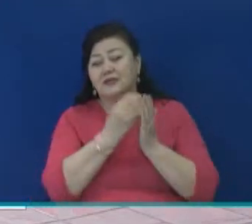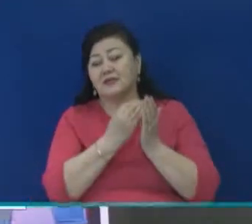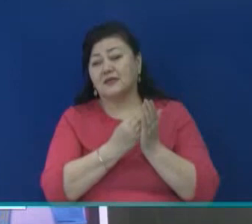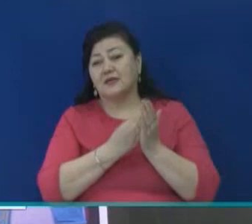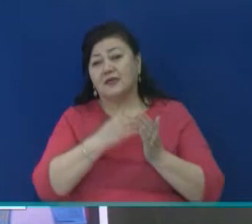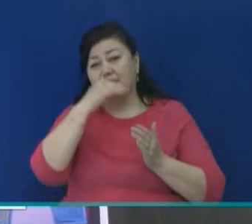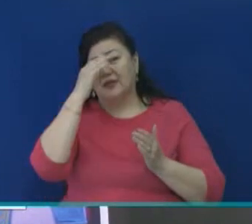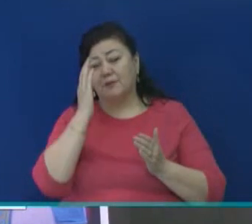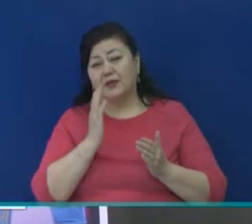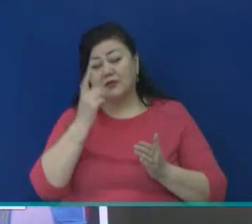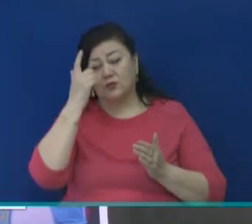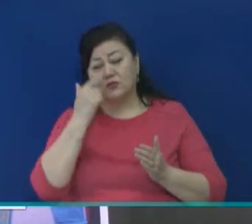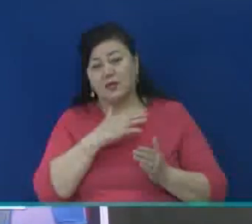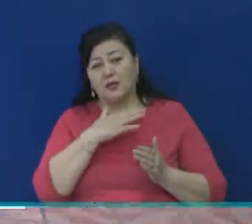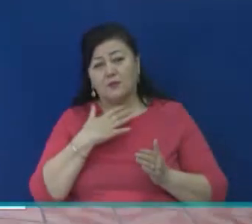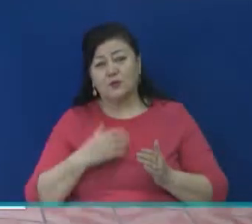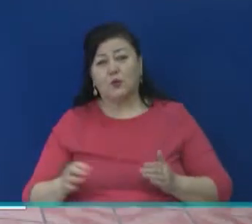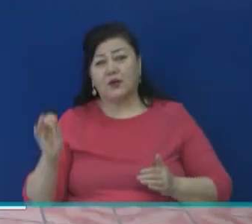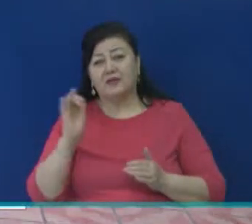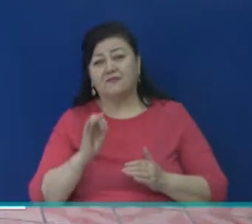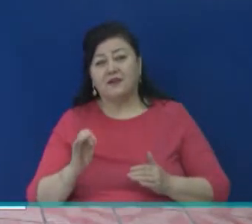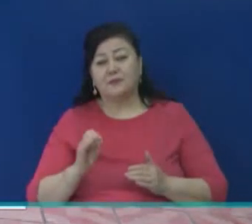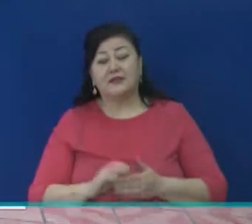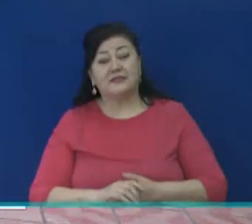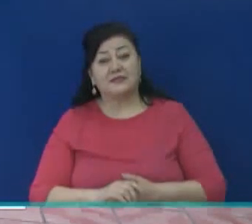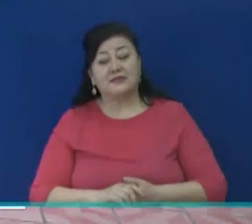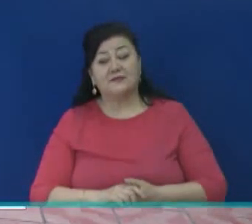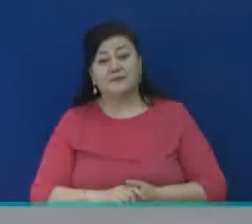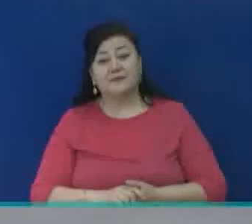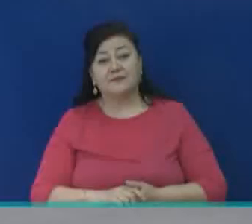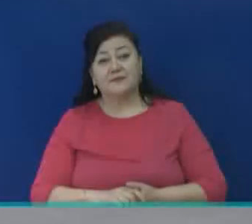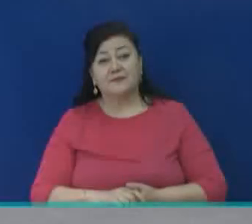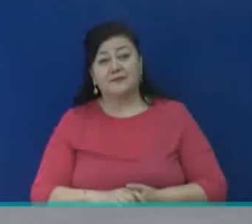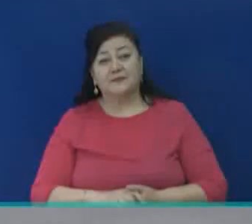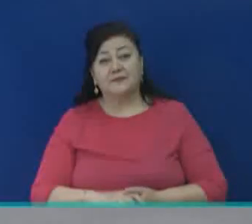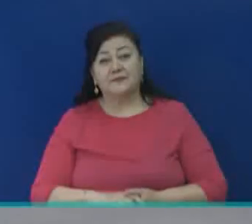полезной информации и остались довольны прошедшими мероприятиям и расселбеков одержангазинов телеканал Семей